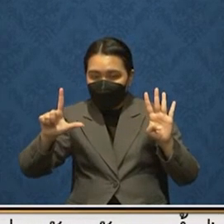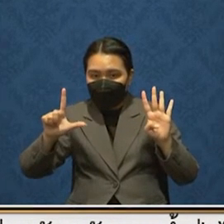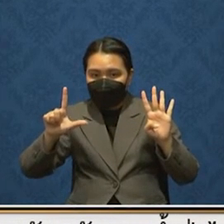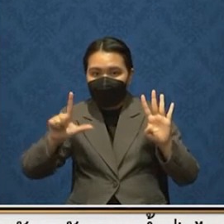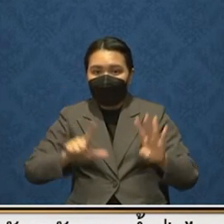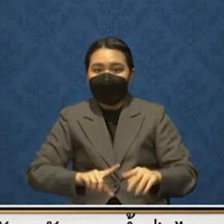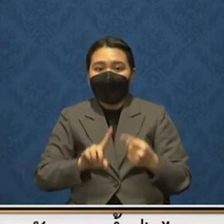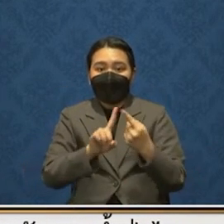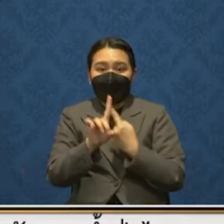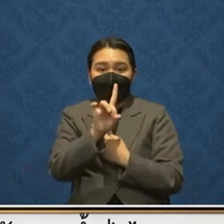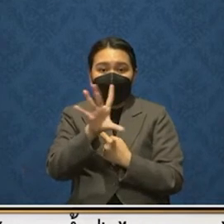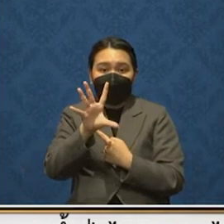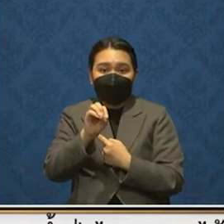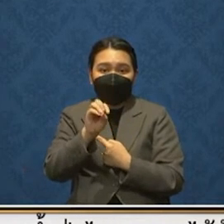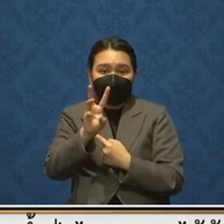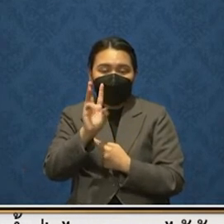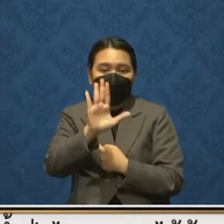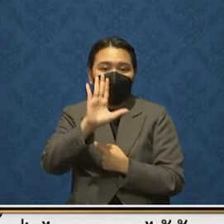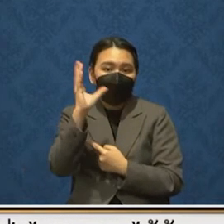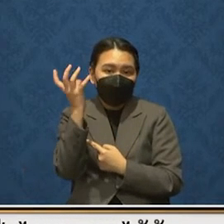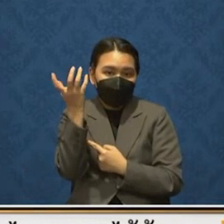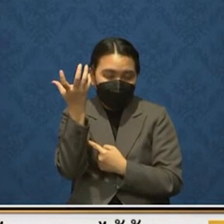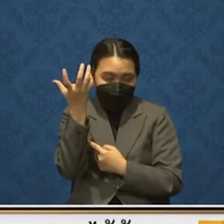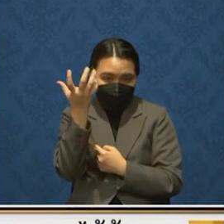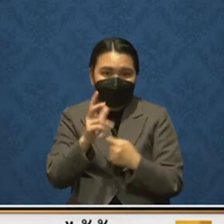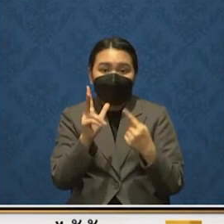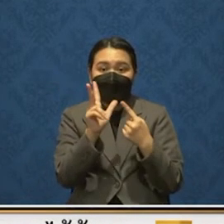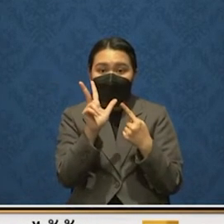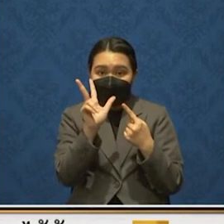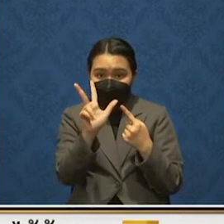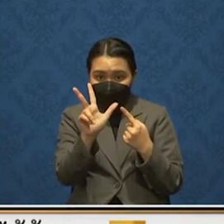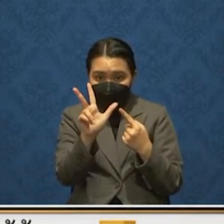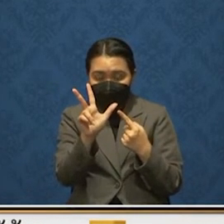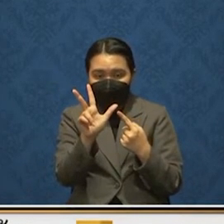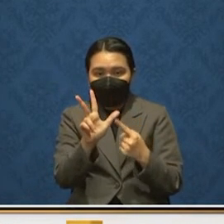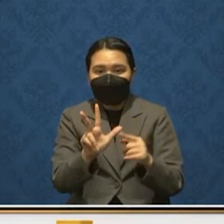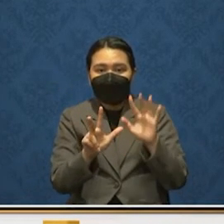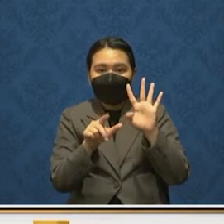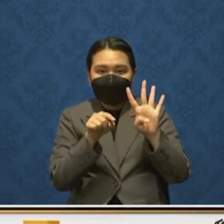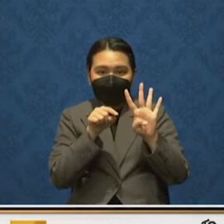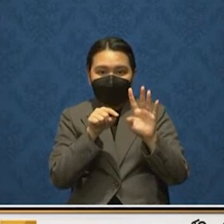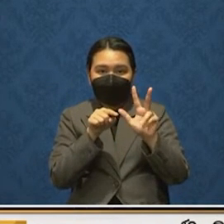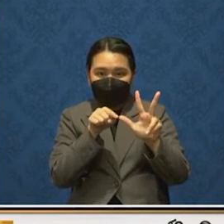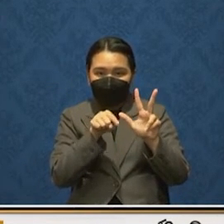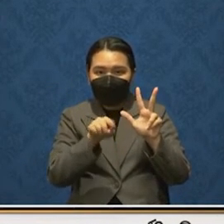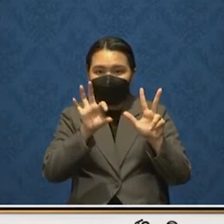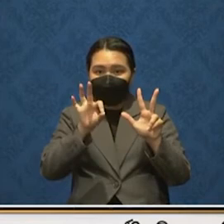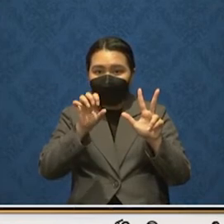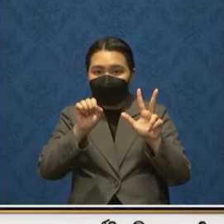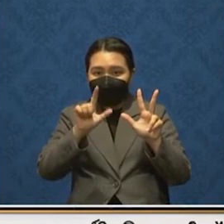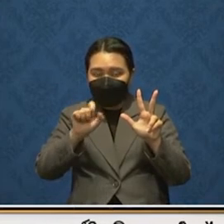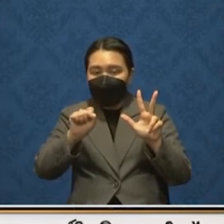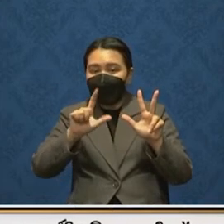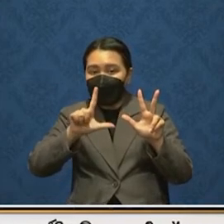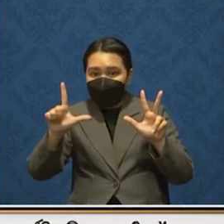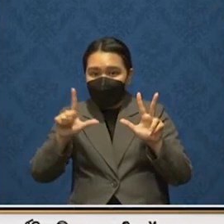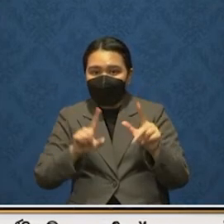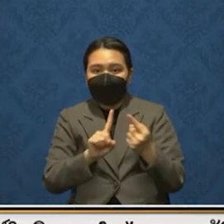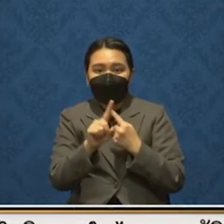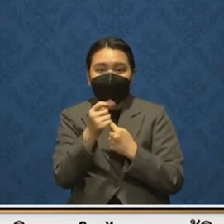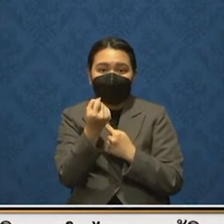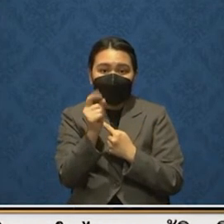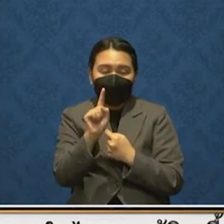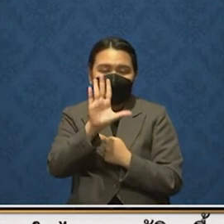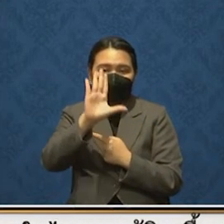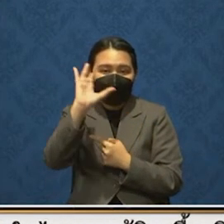156 คงโลกอัดบที่ 3มีเงิน 3.9000.ันันดับที่ 118 คง